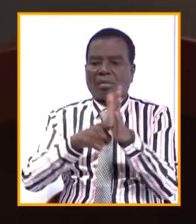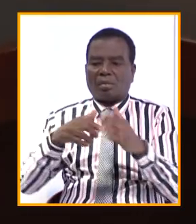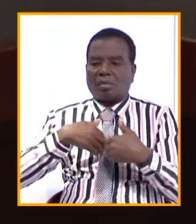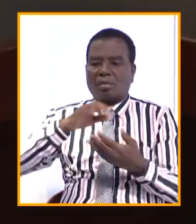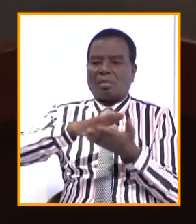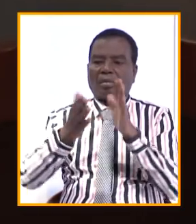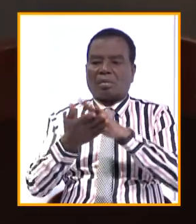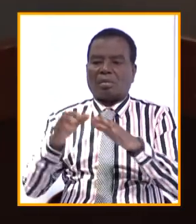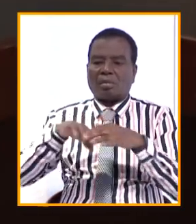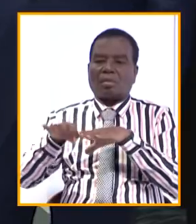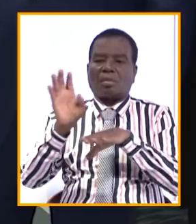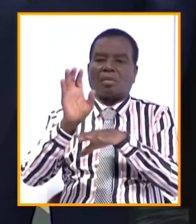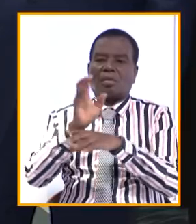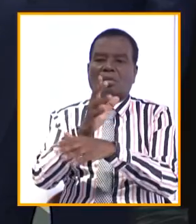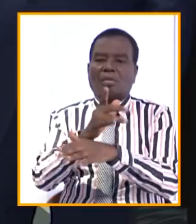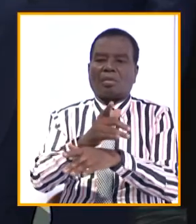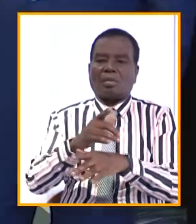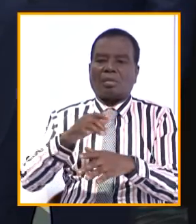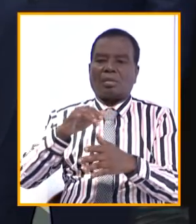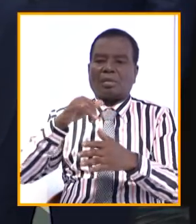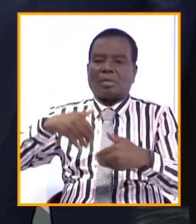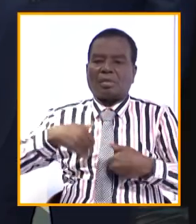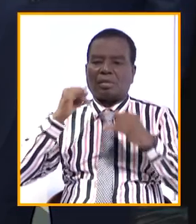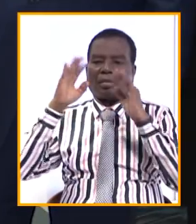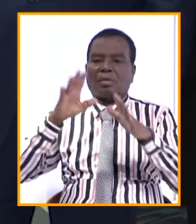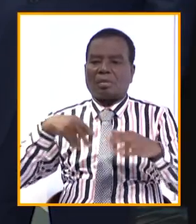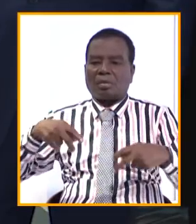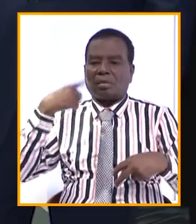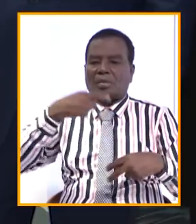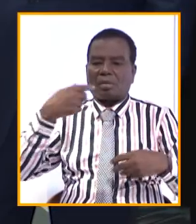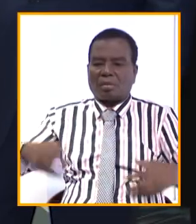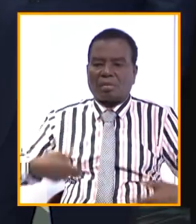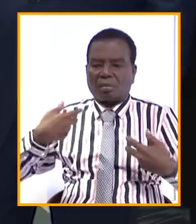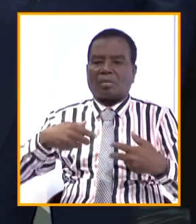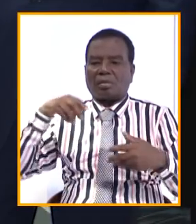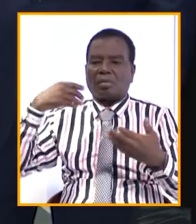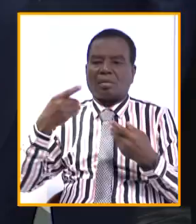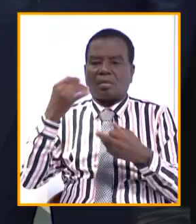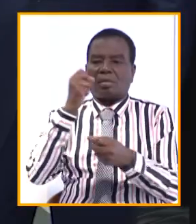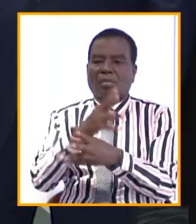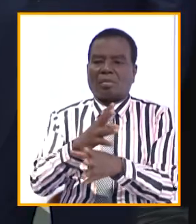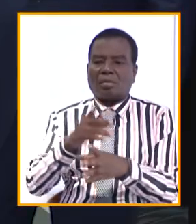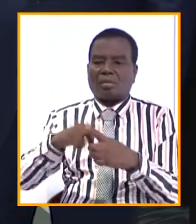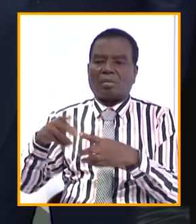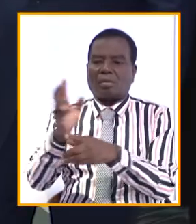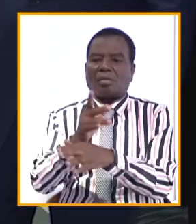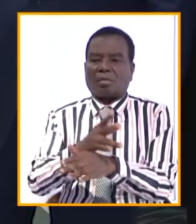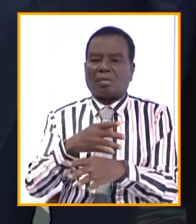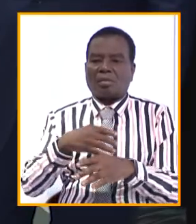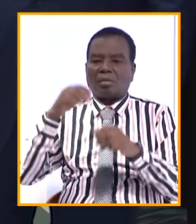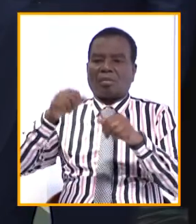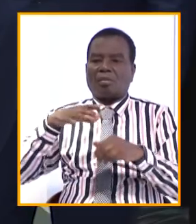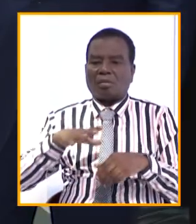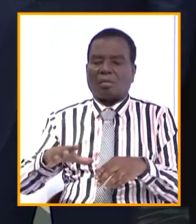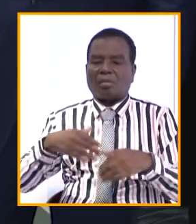même important, des jeunes Ivoiriens qui vivent déjà en Allemagne ont cette possibilité aujourd'hui de retrouver un type de séjour qu'ils